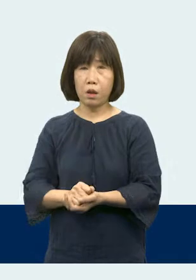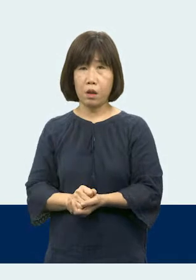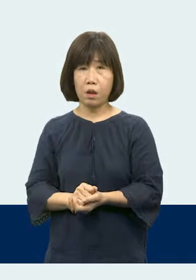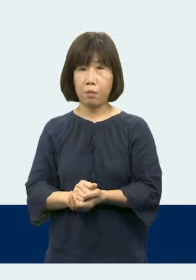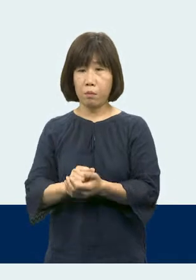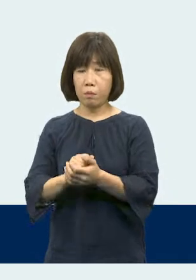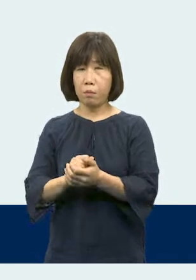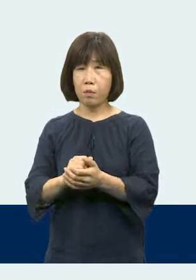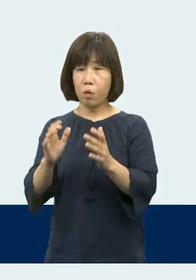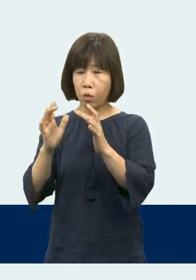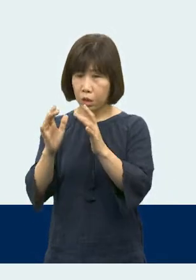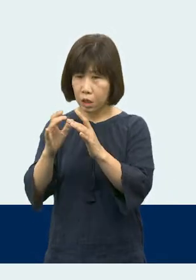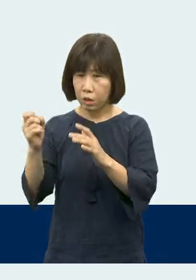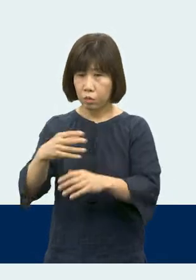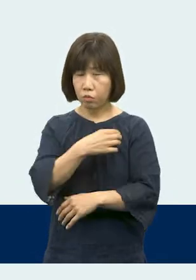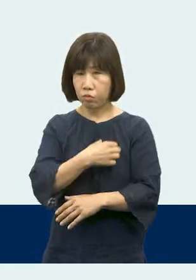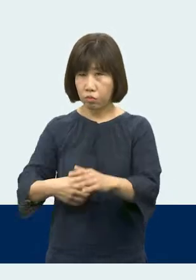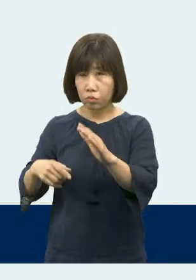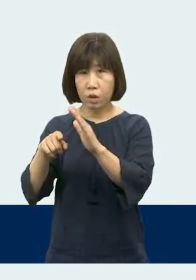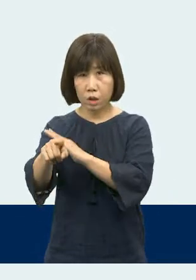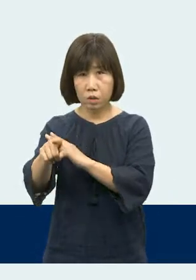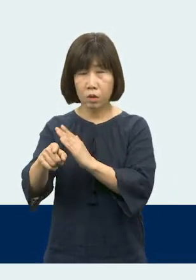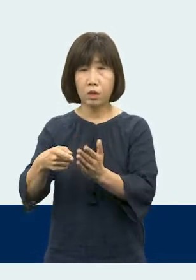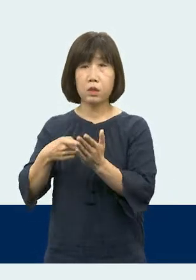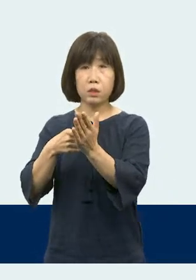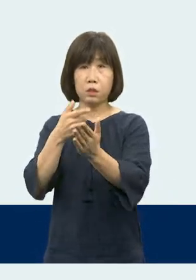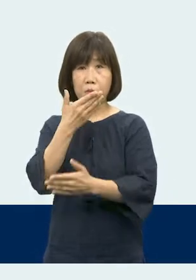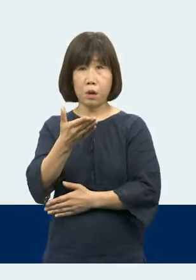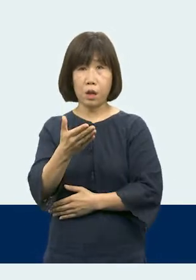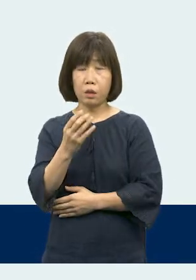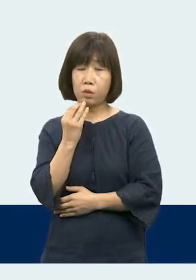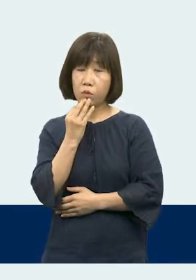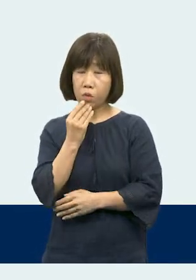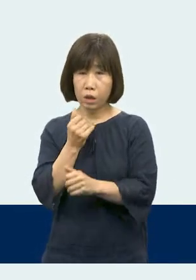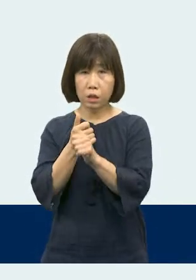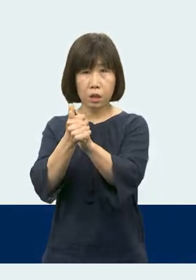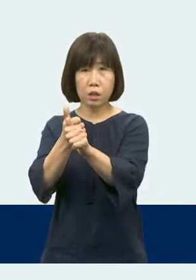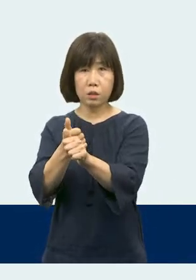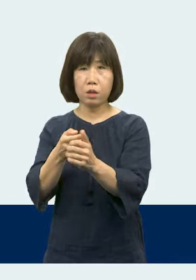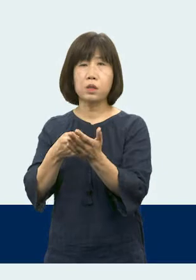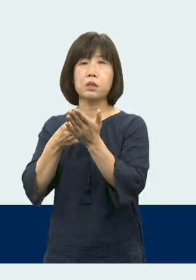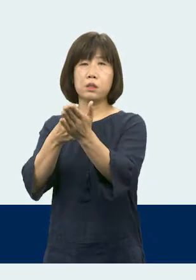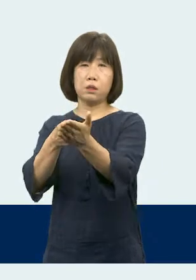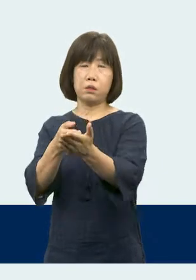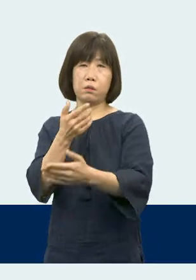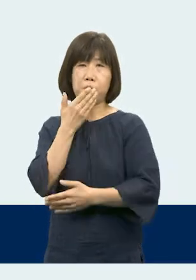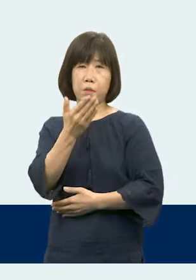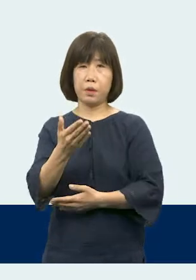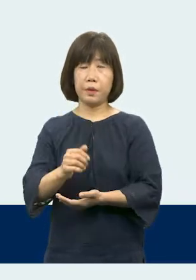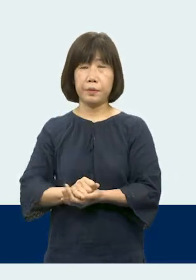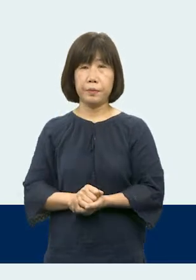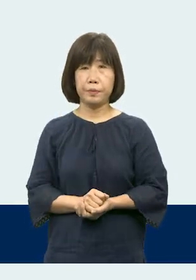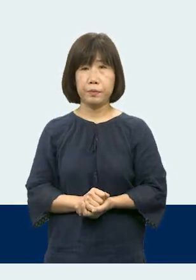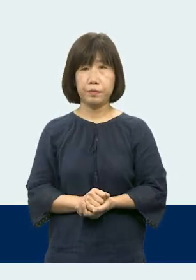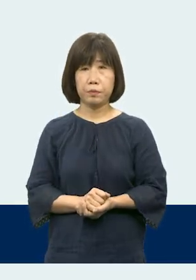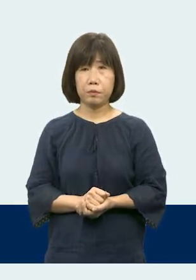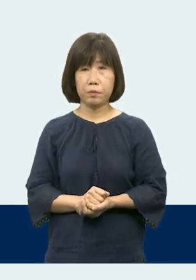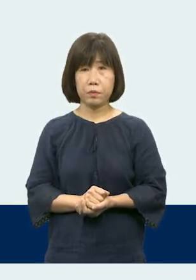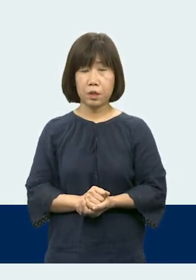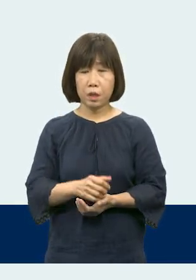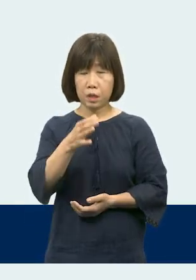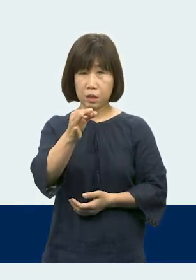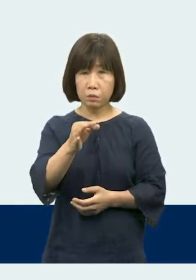신청할 수 있으며 모든 온라인 오프라인 신청은 0 점 마스크 구매와 같은 방식인 오브제로 진행됩니다